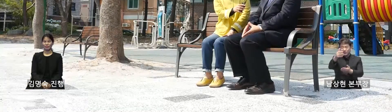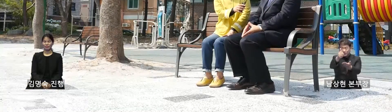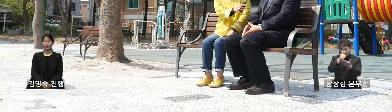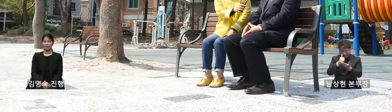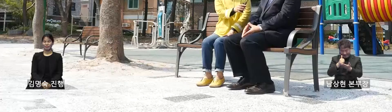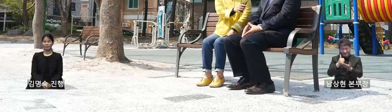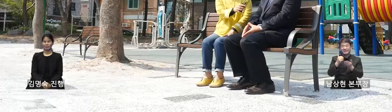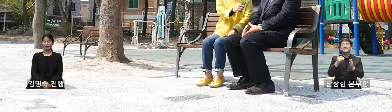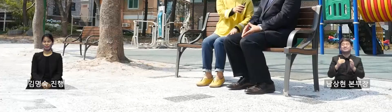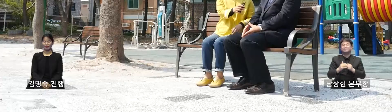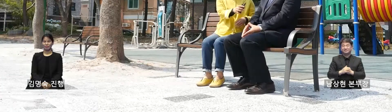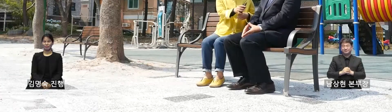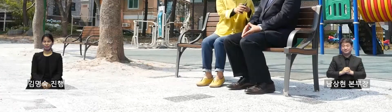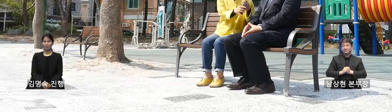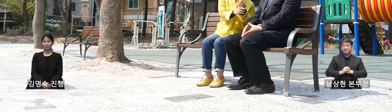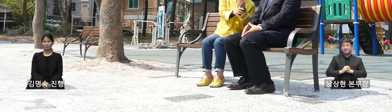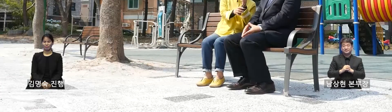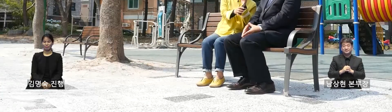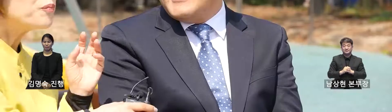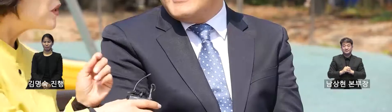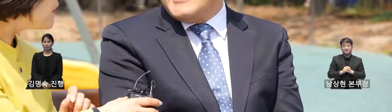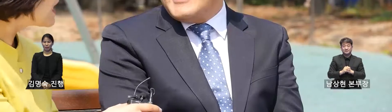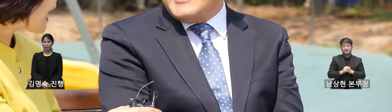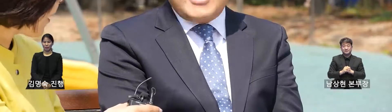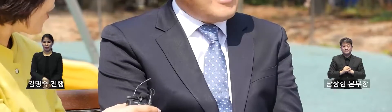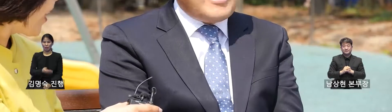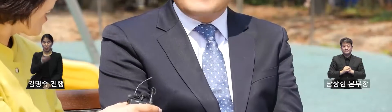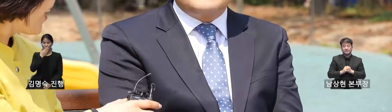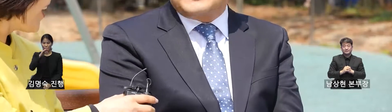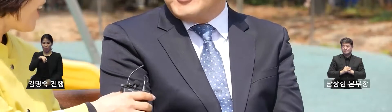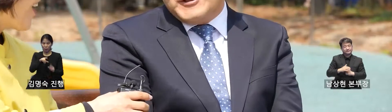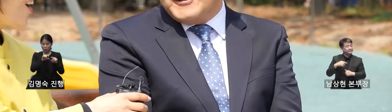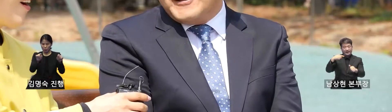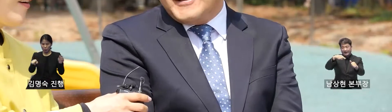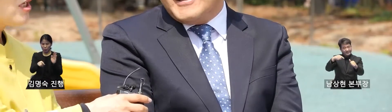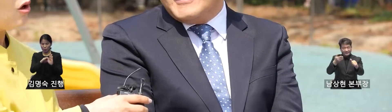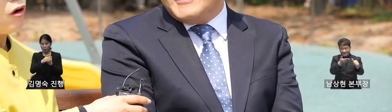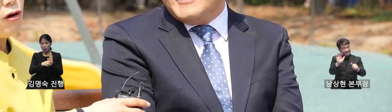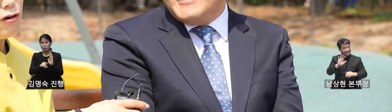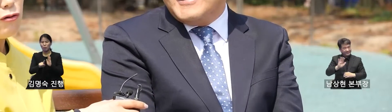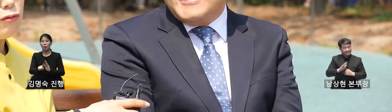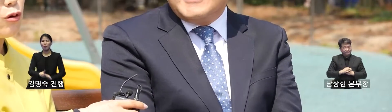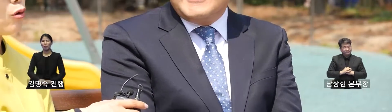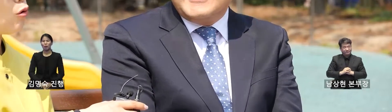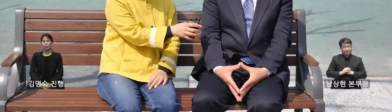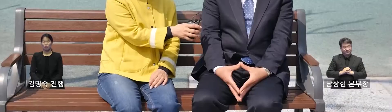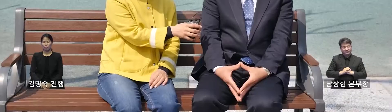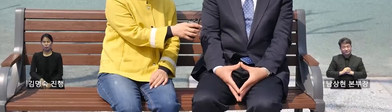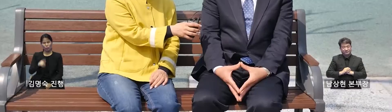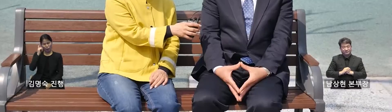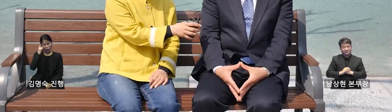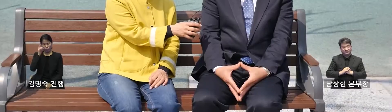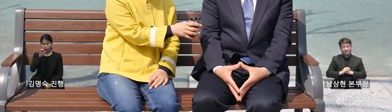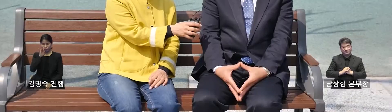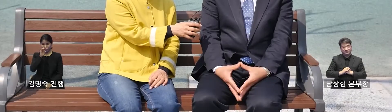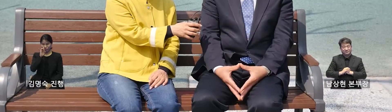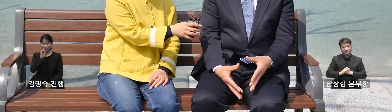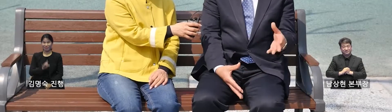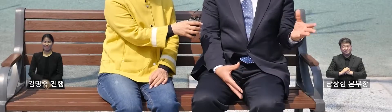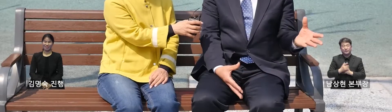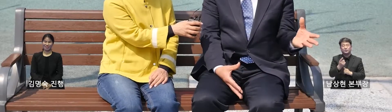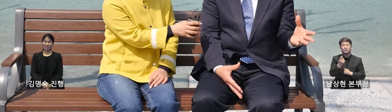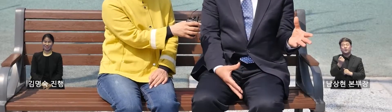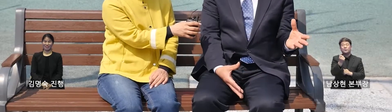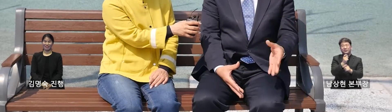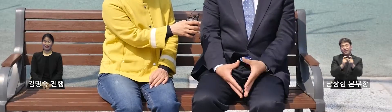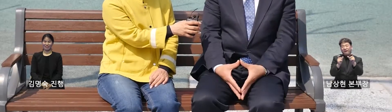좀 했습니다. 아 그럼 아직 그 메뉴는 비밀인가요? 안 가르쳐 드릴 거예요 아직. 아 왜요? 궁금한데. 조금